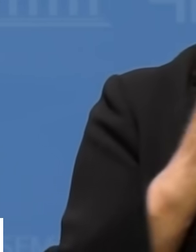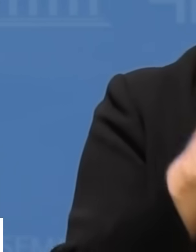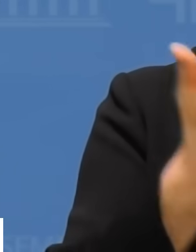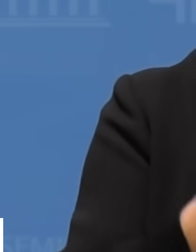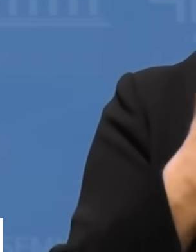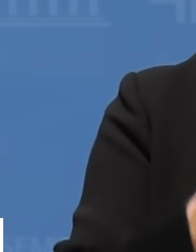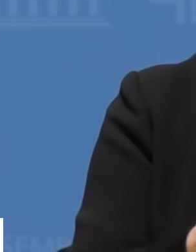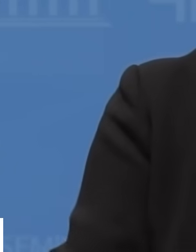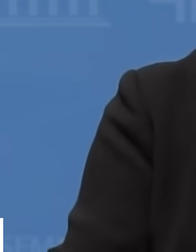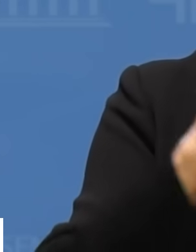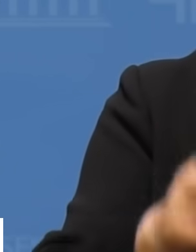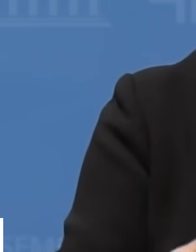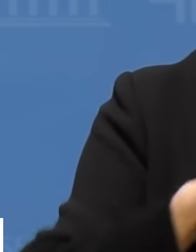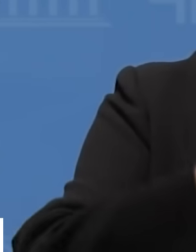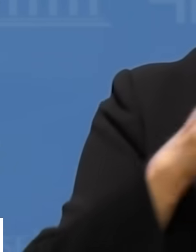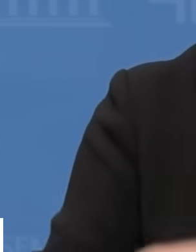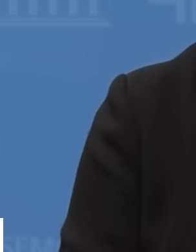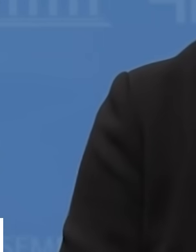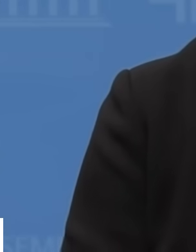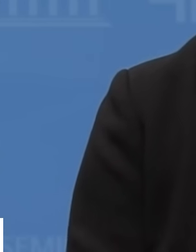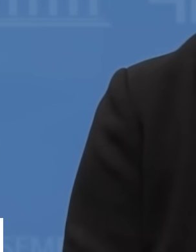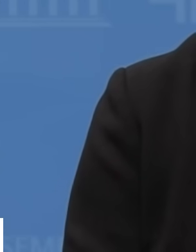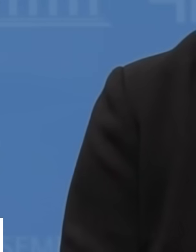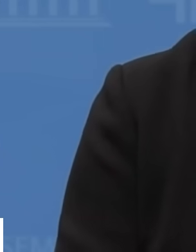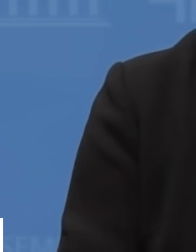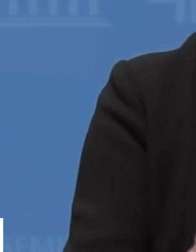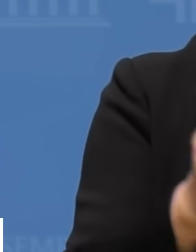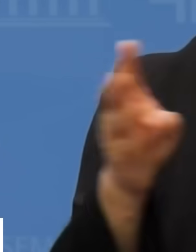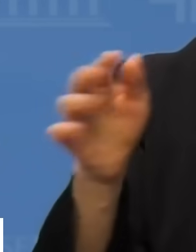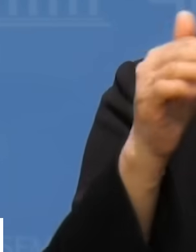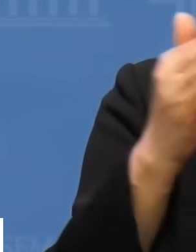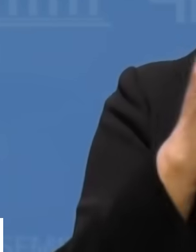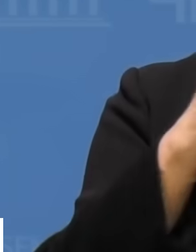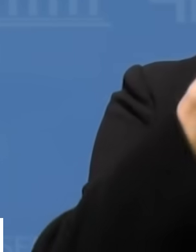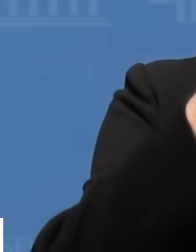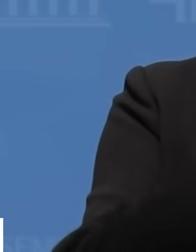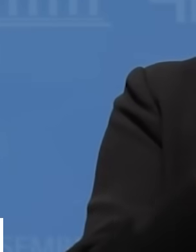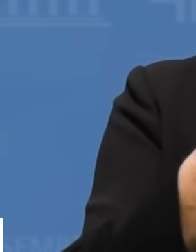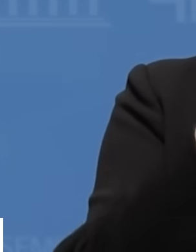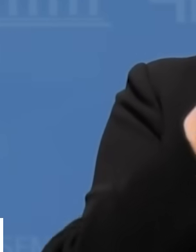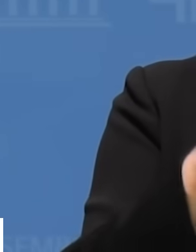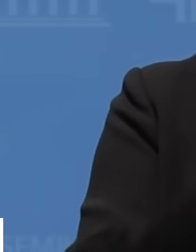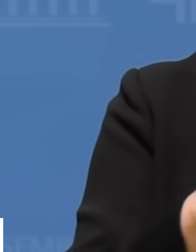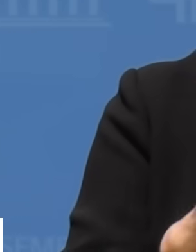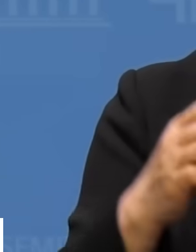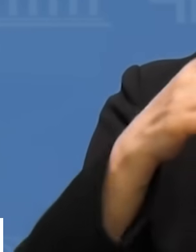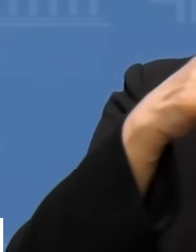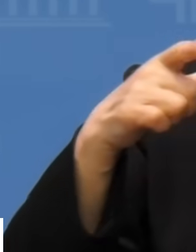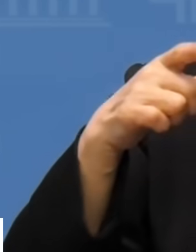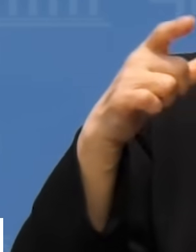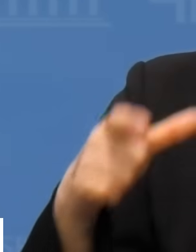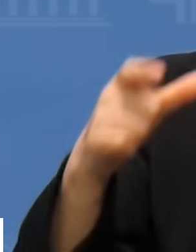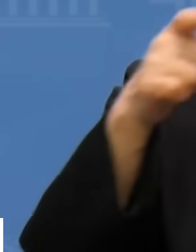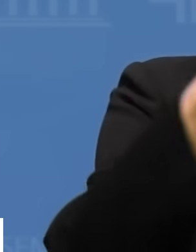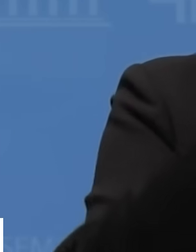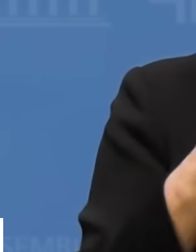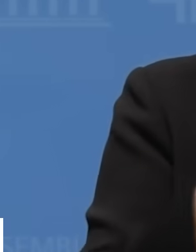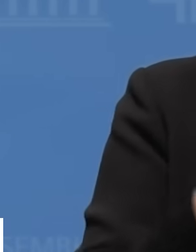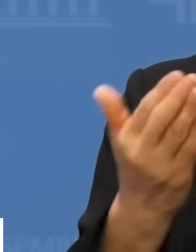사업이 절실합니다. 저층 주거지역이 많은 특성을 반영해서 블록 단위의 개발